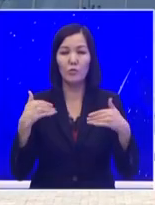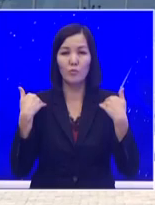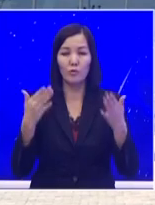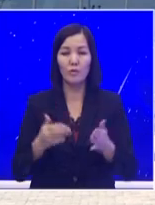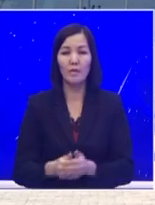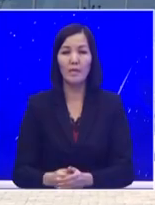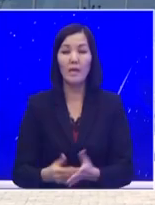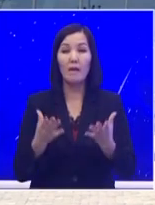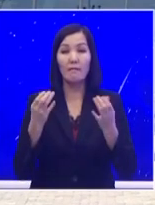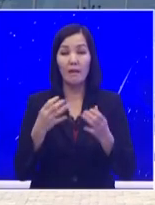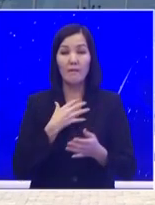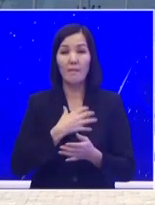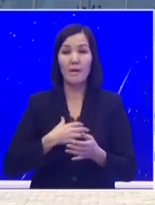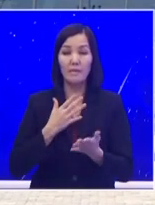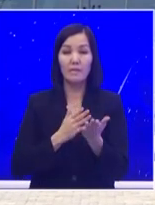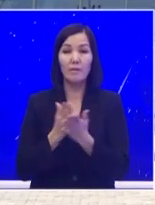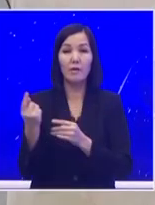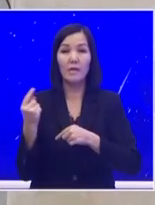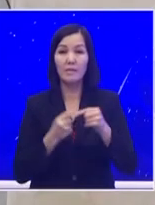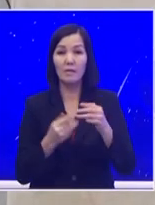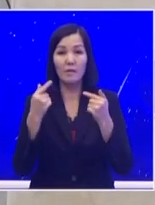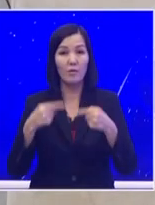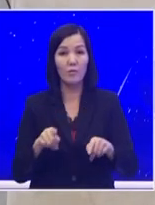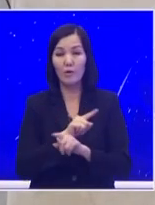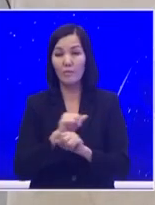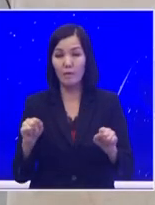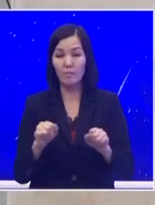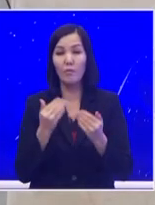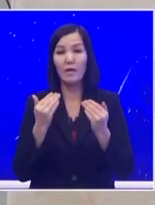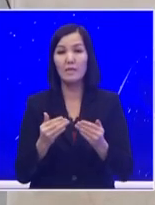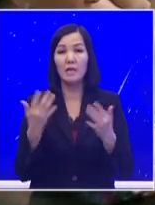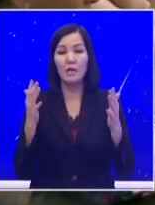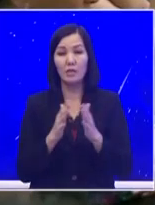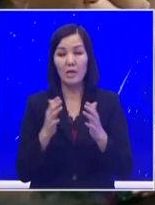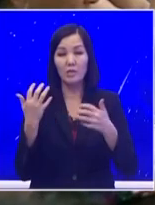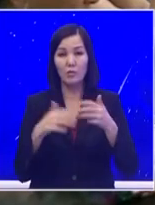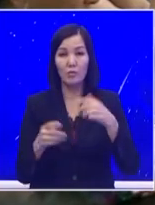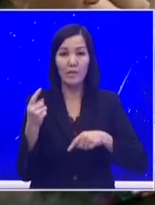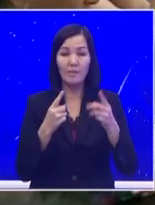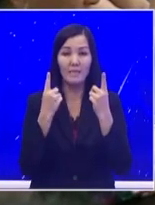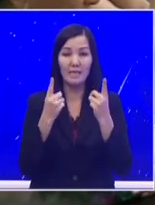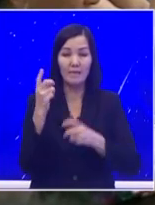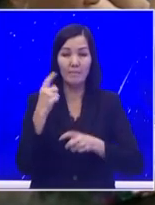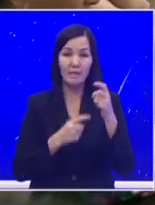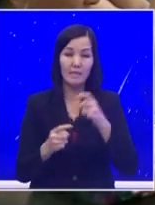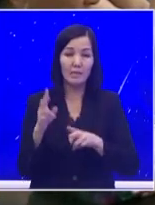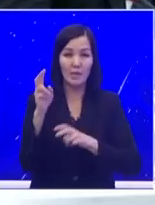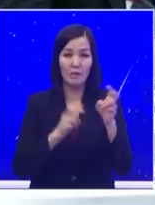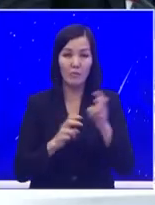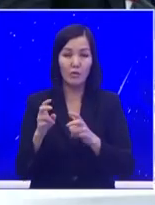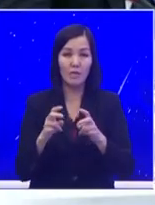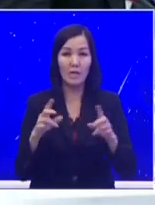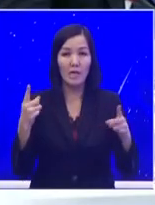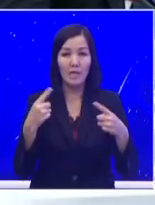ұсынылады. Тағы бір маңызды бағыт кәсіпкерліктің құлдырап кетпеуі. Қазіргі жағдайда шағын, орта және ірі бизнес кәсіпорындарына дағдарысқа